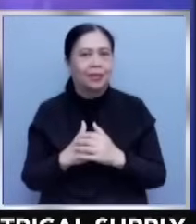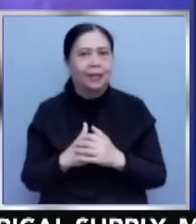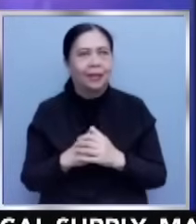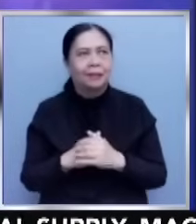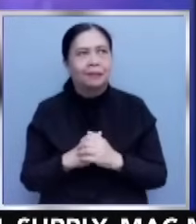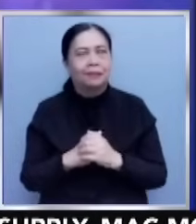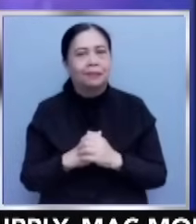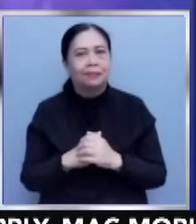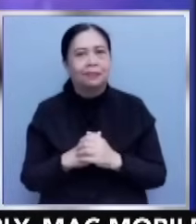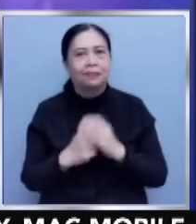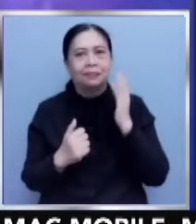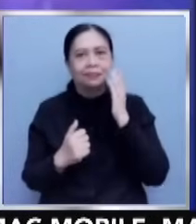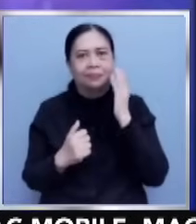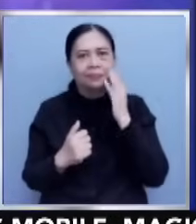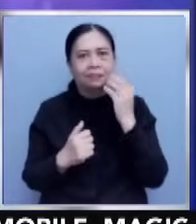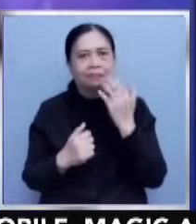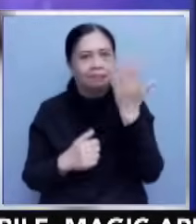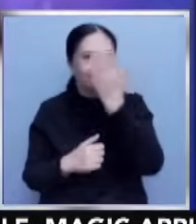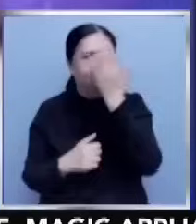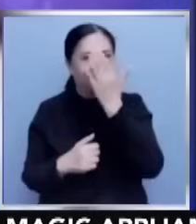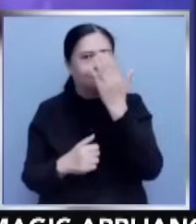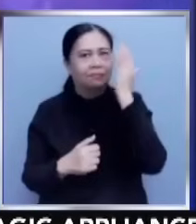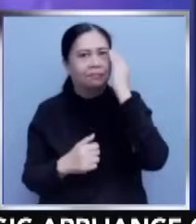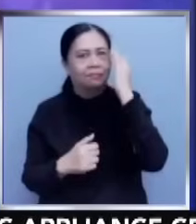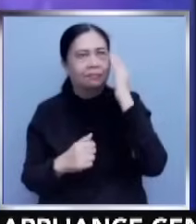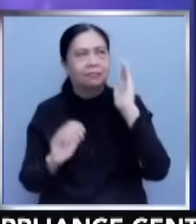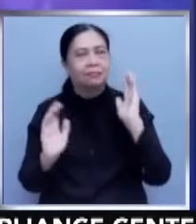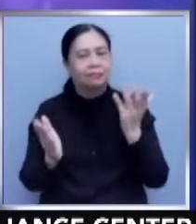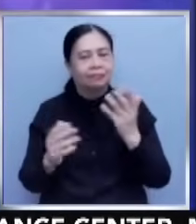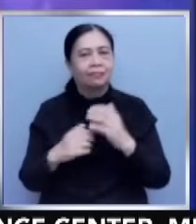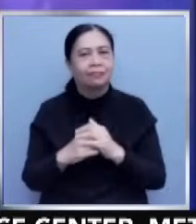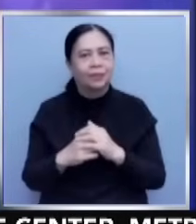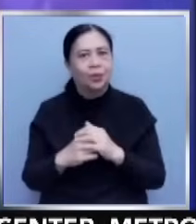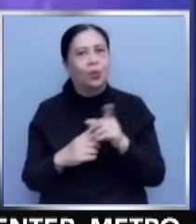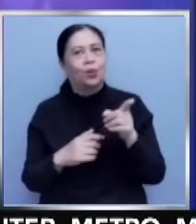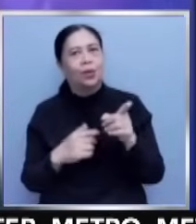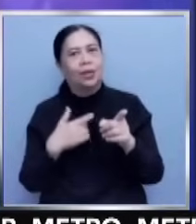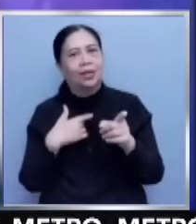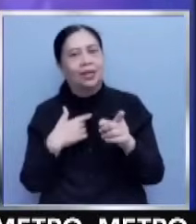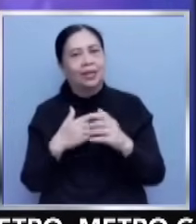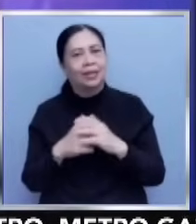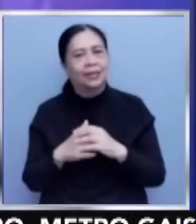malalaman ko na pinapanood nila, alam nila na parang, uy, yan yung parang ano,